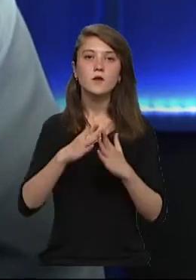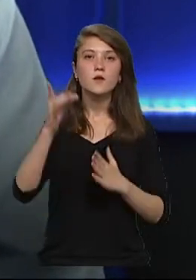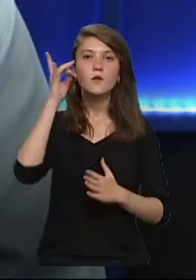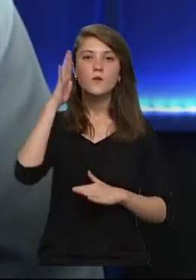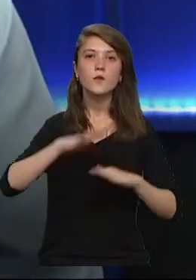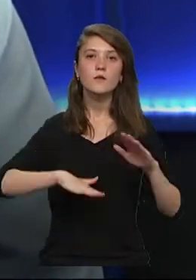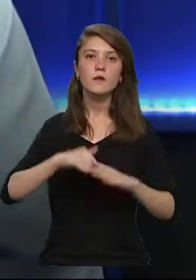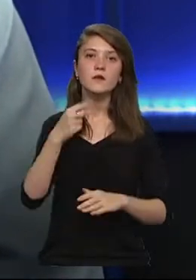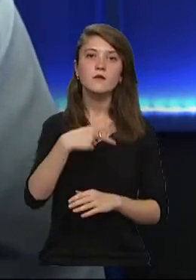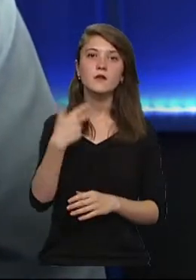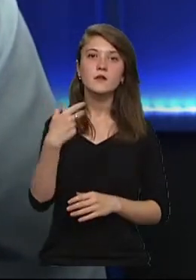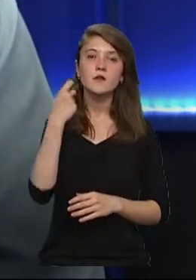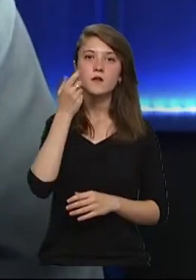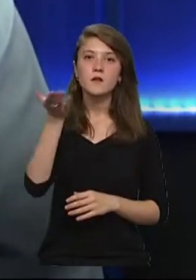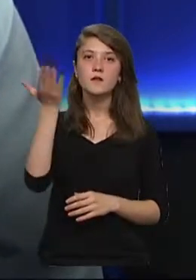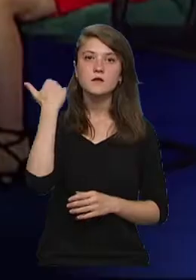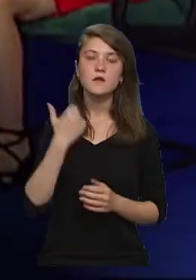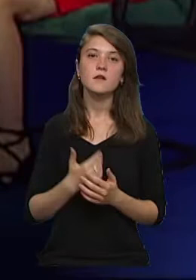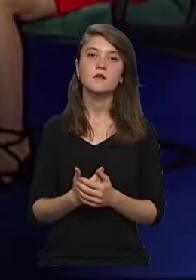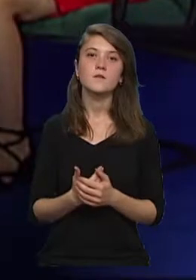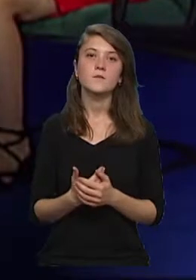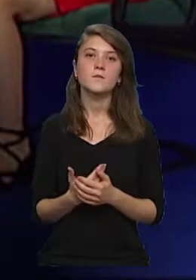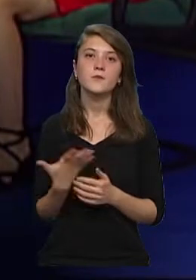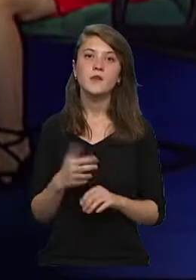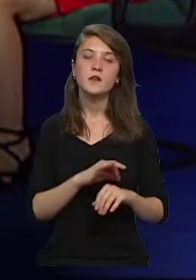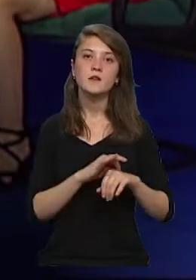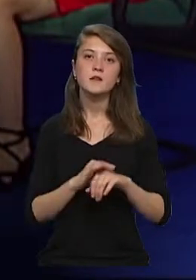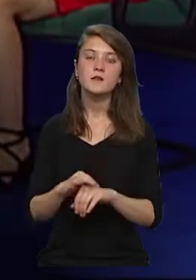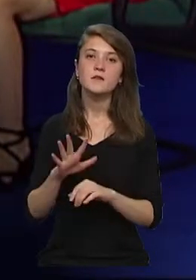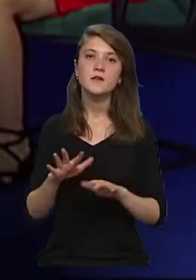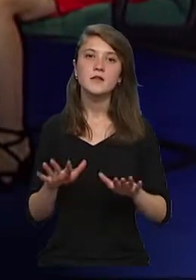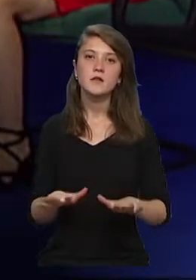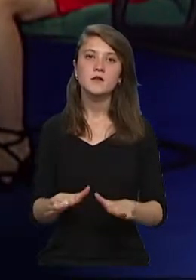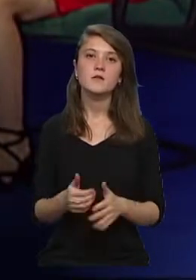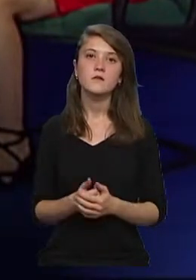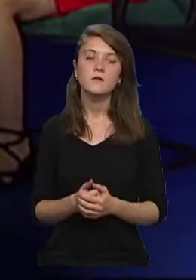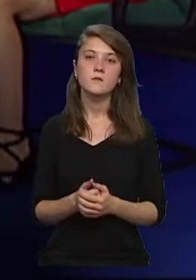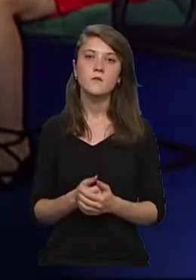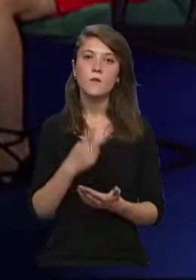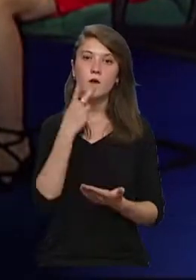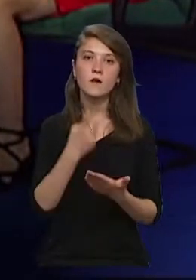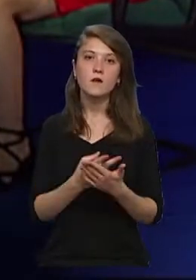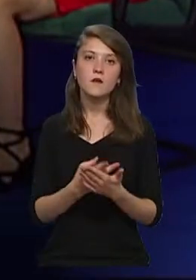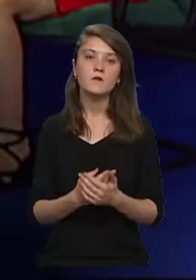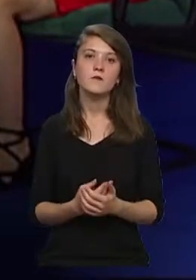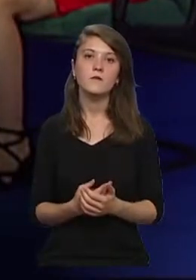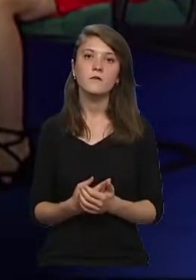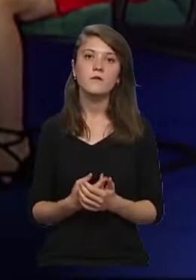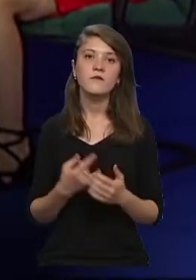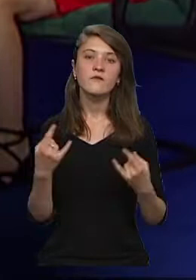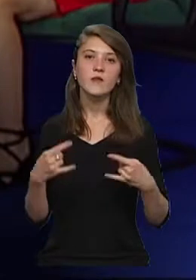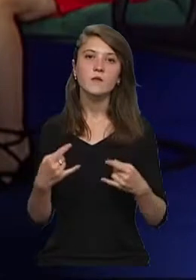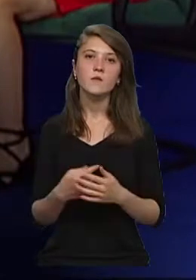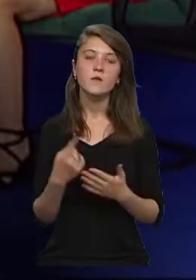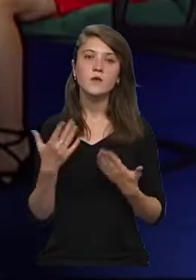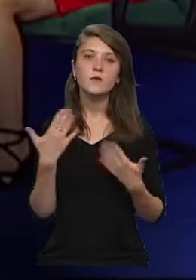будувався 20-30 років назад, 40, який ніс середовище прокат фільмів, де люди дивилися за 15-20 копійок, він вже